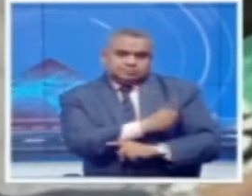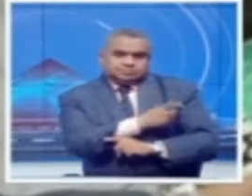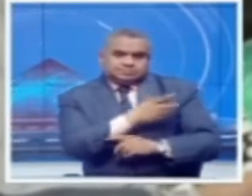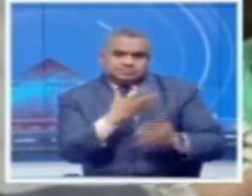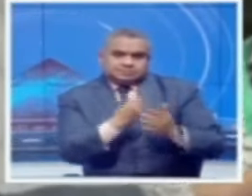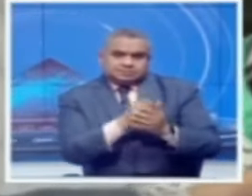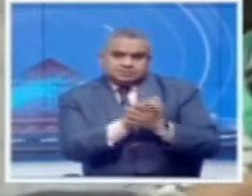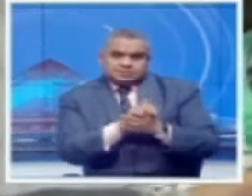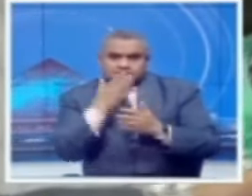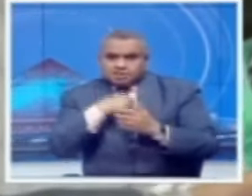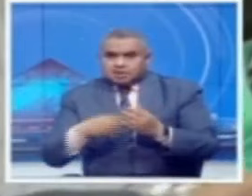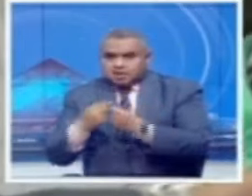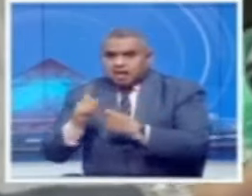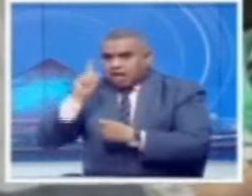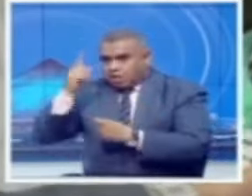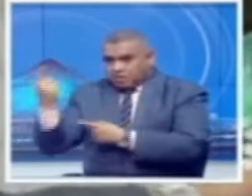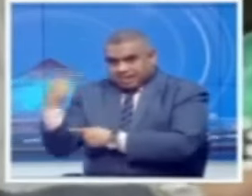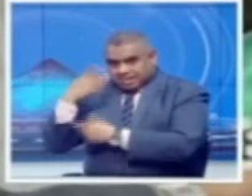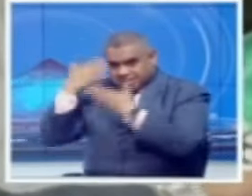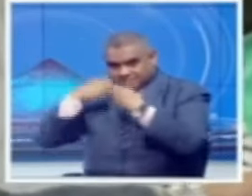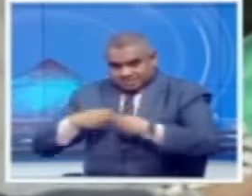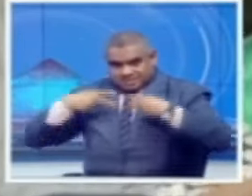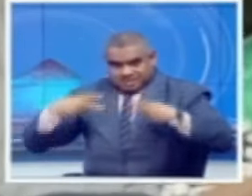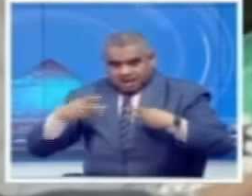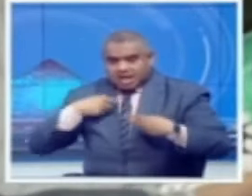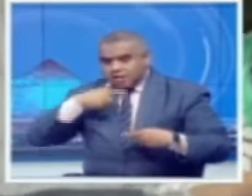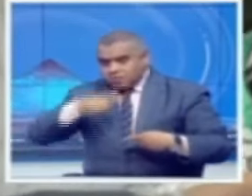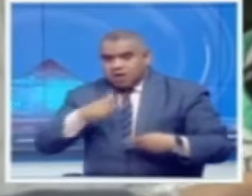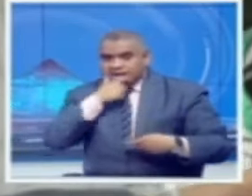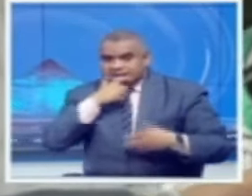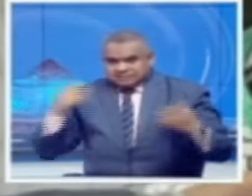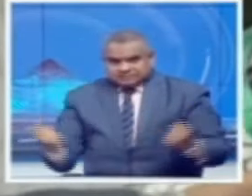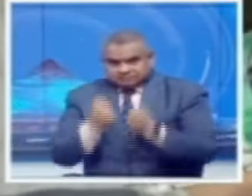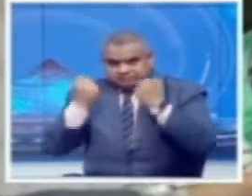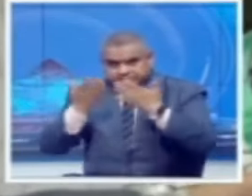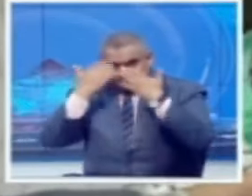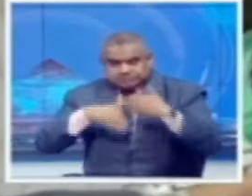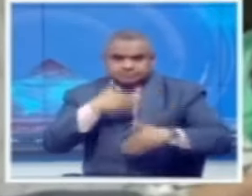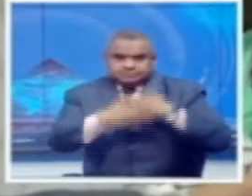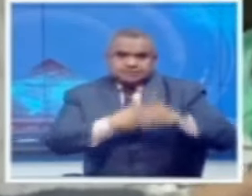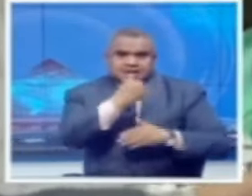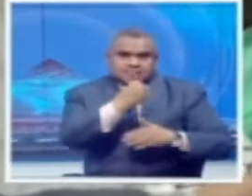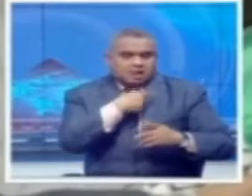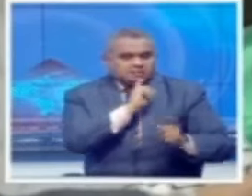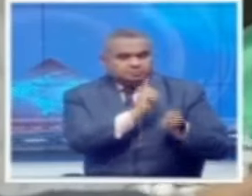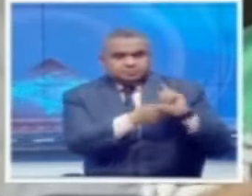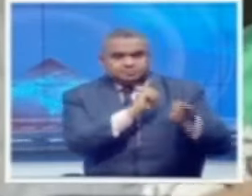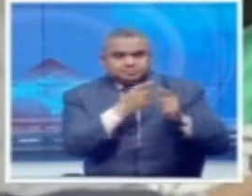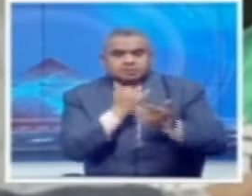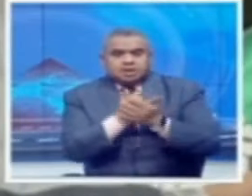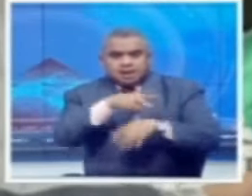زملائه، من المدرسين للغة الإنجليزية، وبيتم متابعتنا من قطاع المعاهد